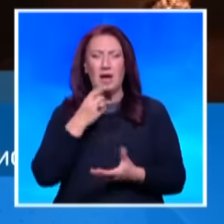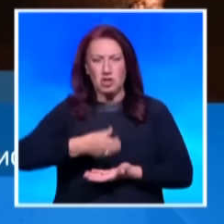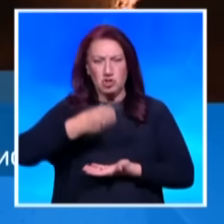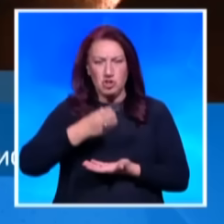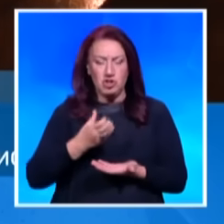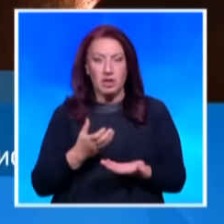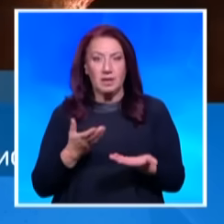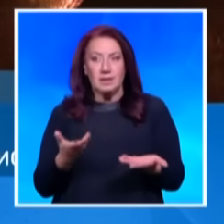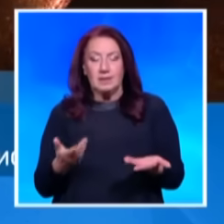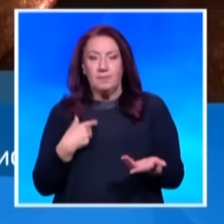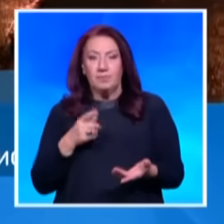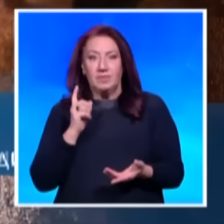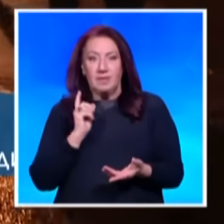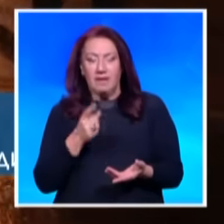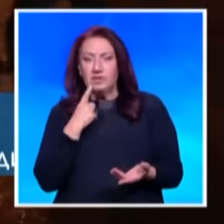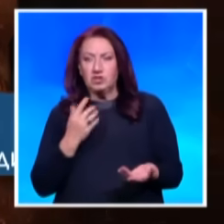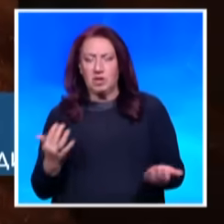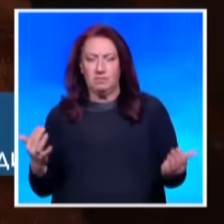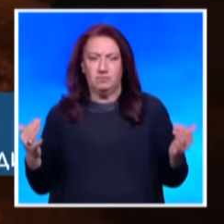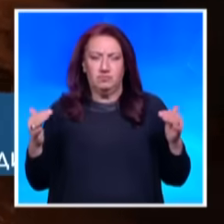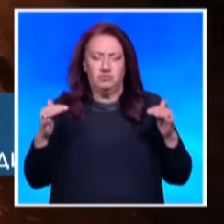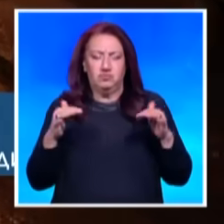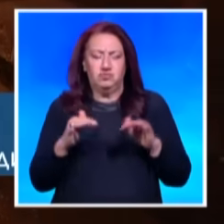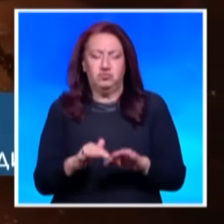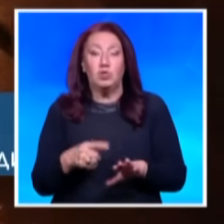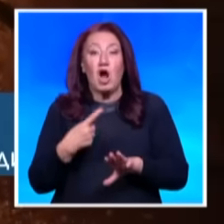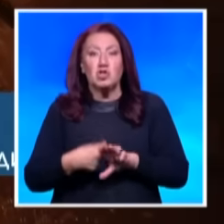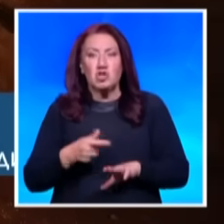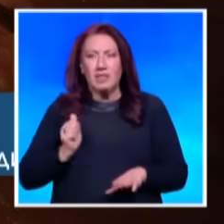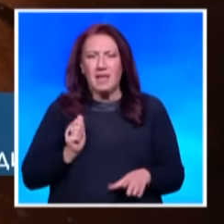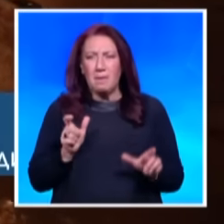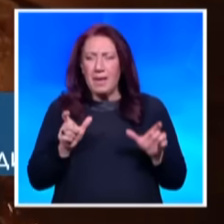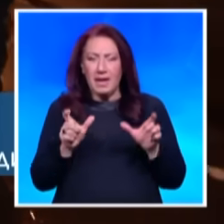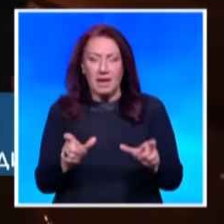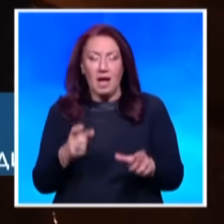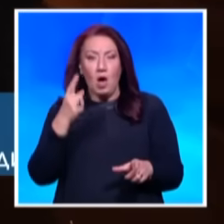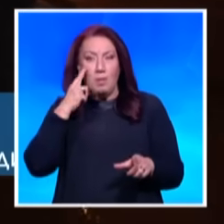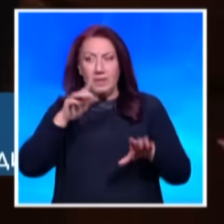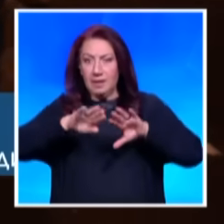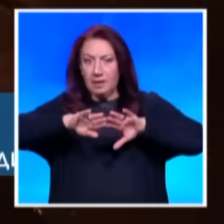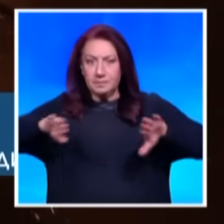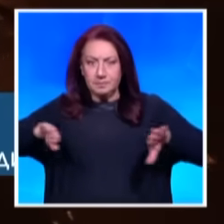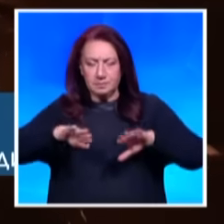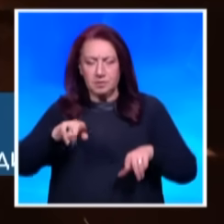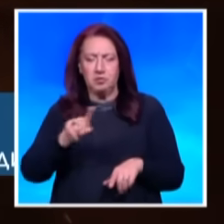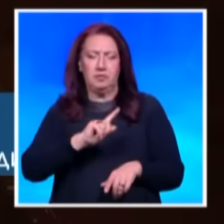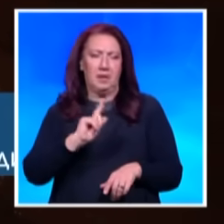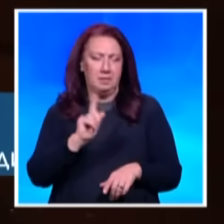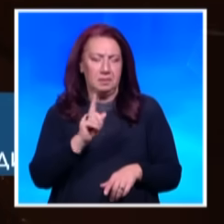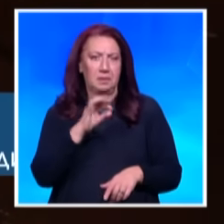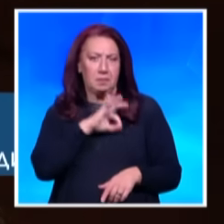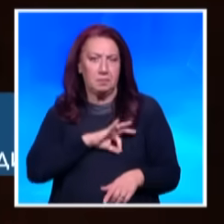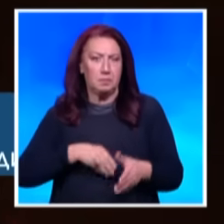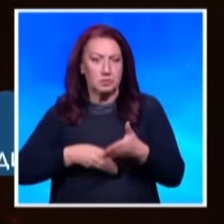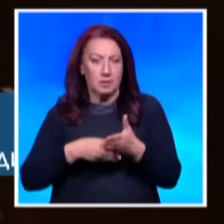първо навлизането на изключително много жандармерия, която да се опита да потуши това, което се случва. И това не помогна, като се наложи да дойде